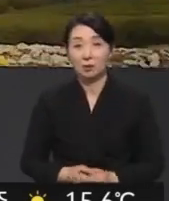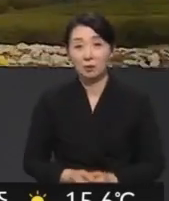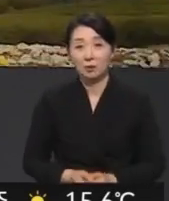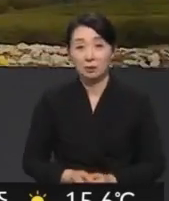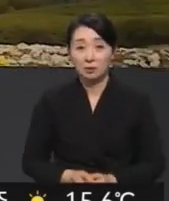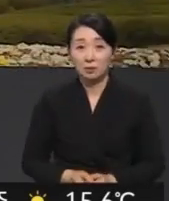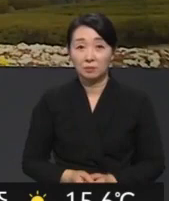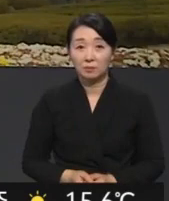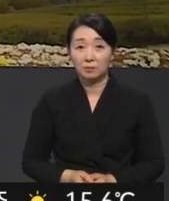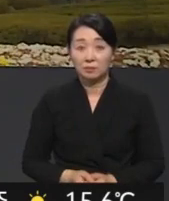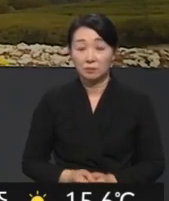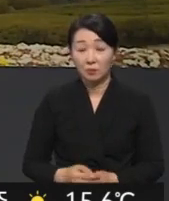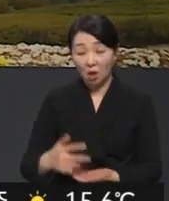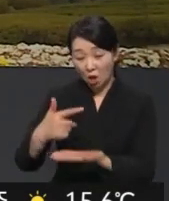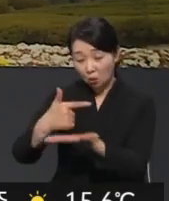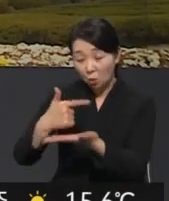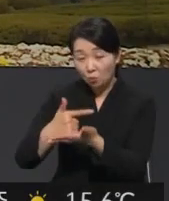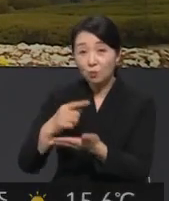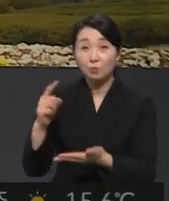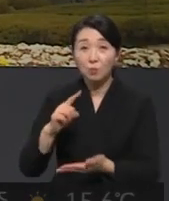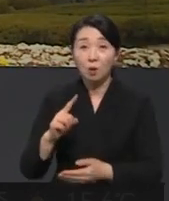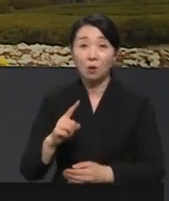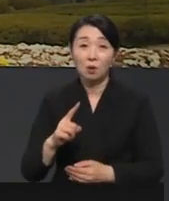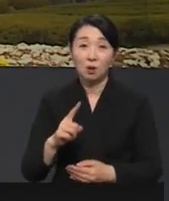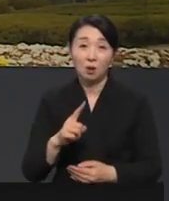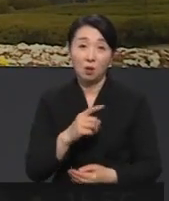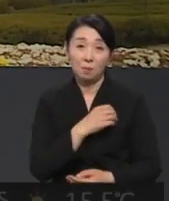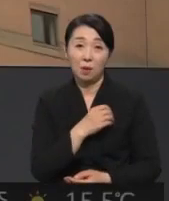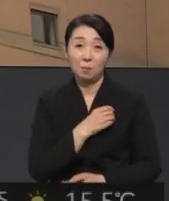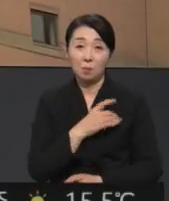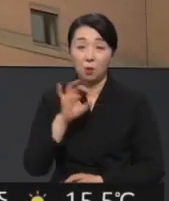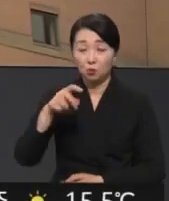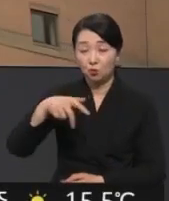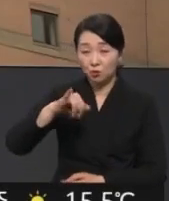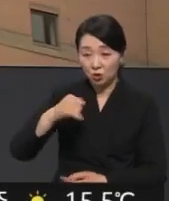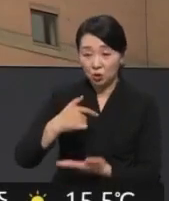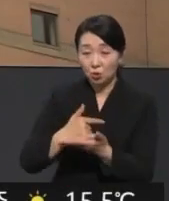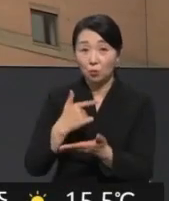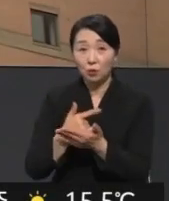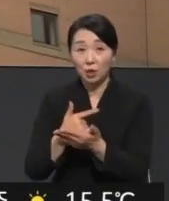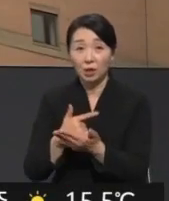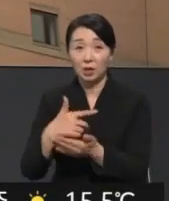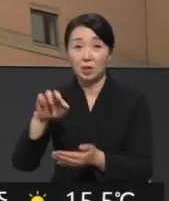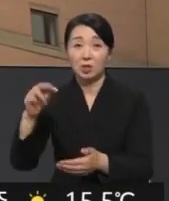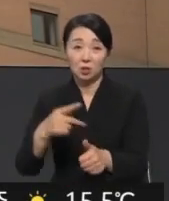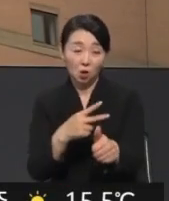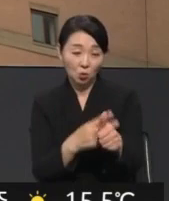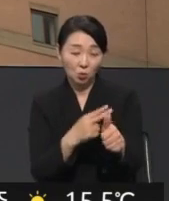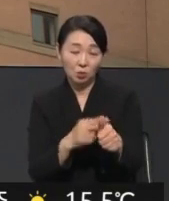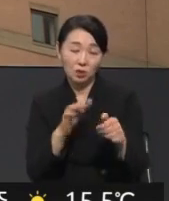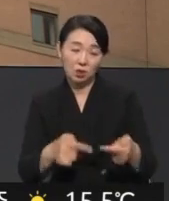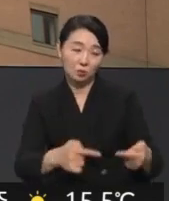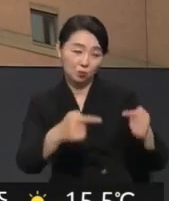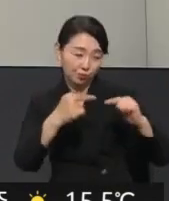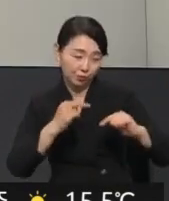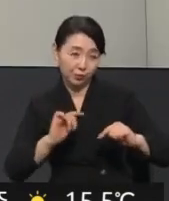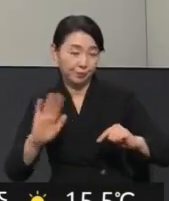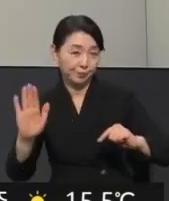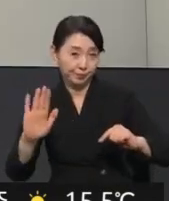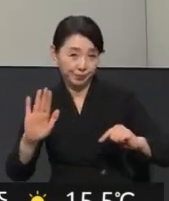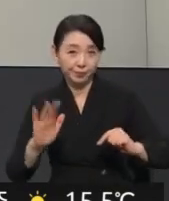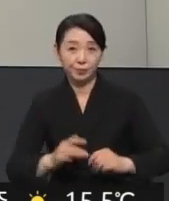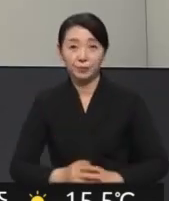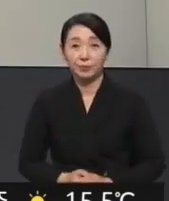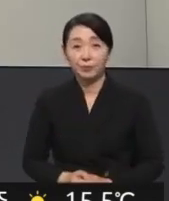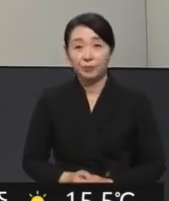문제의 논문이죠. 이 멤버 유지 논문의 지도교수인 전승규 교수는 여전히 불출석할 예정이라고